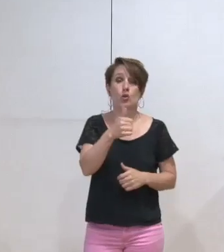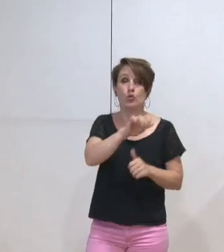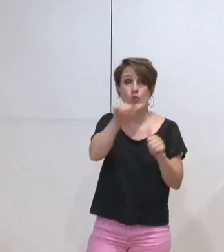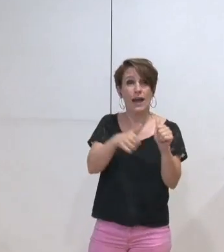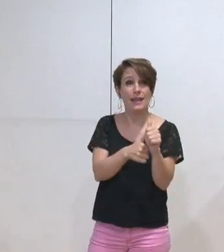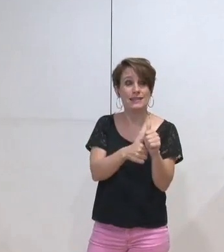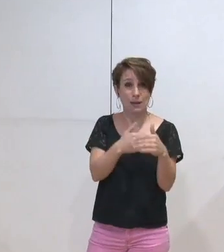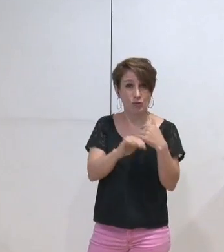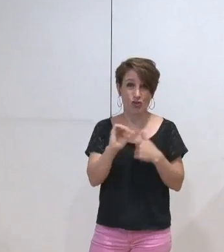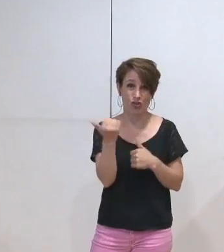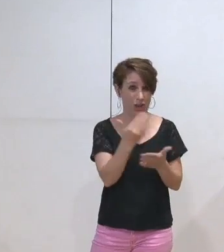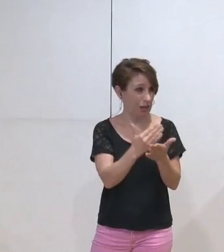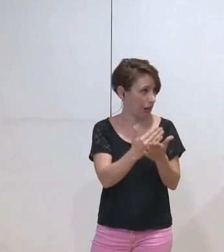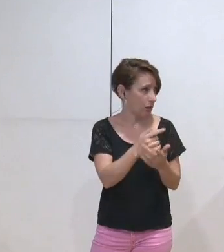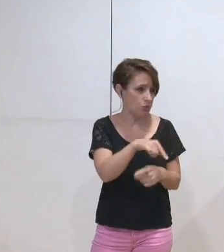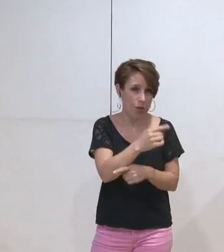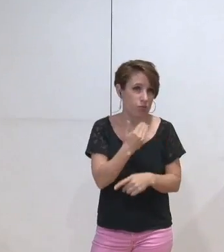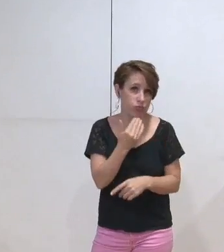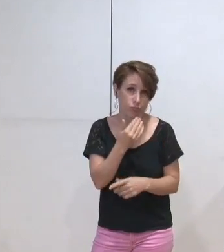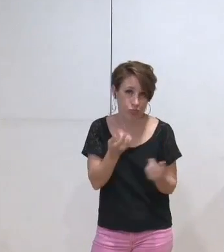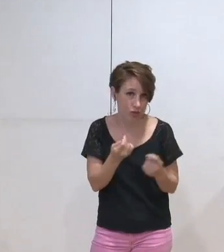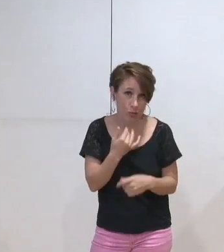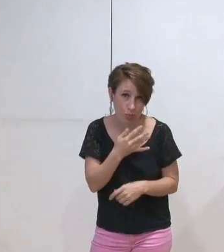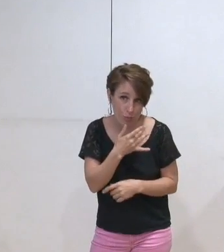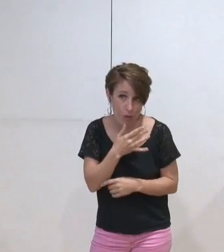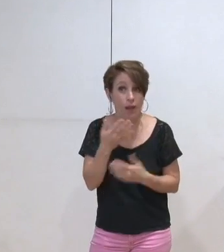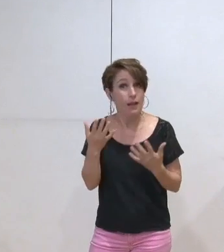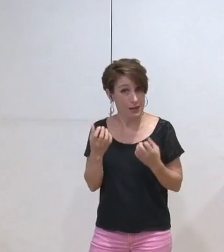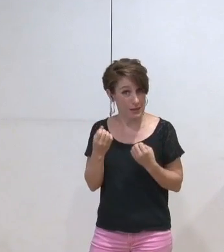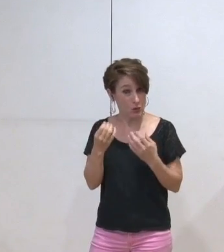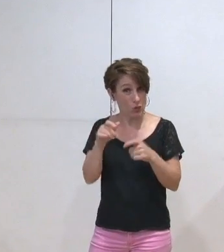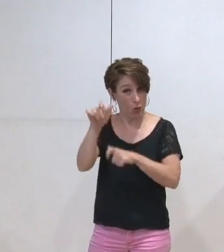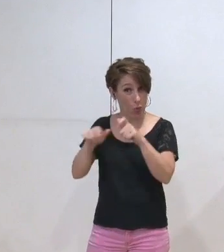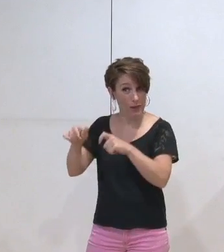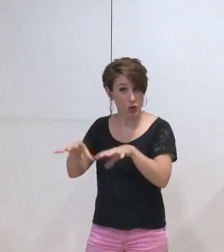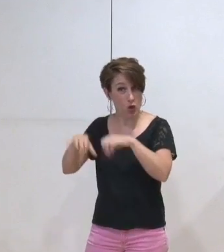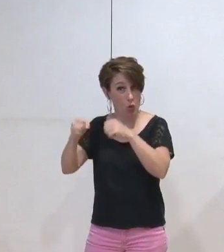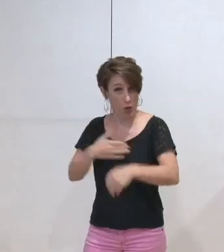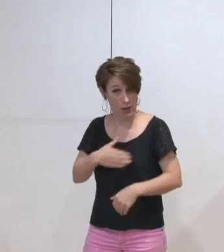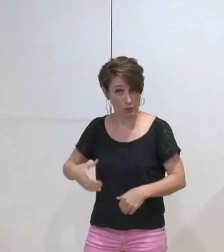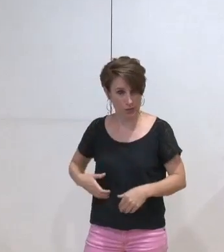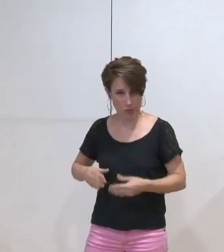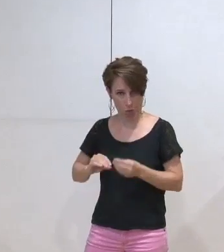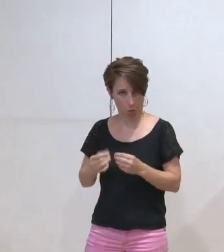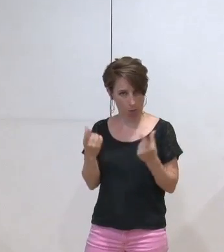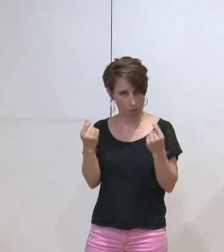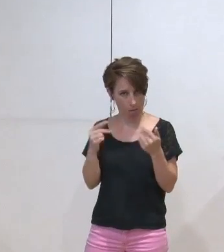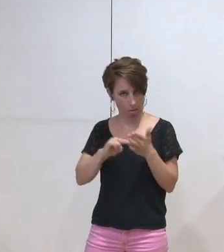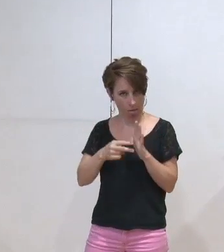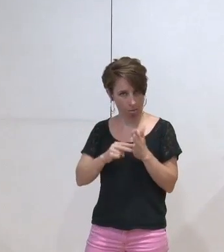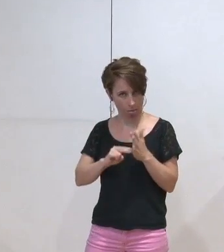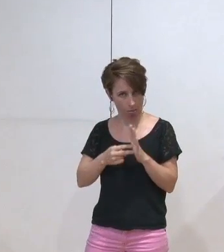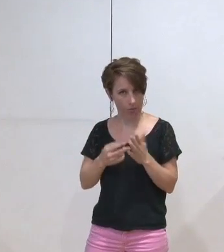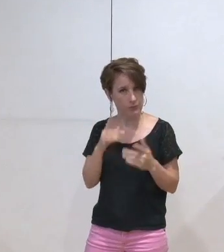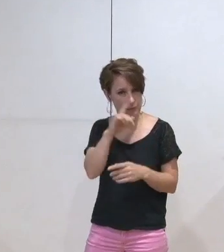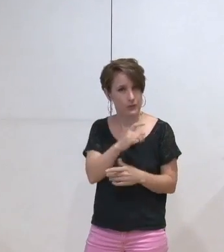précarité de l'emploi se pose encore pour de nombreux employés municipaux alors pour conclure je pense que